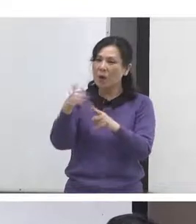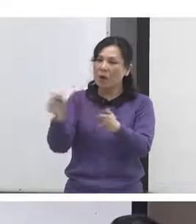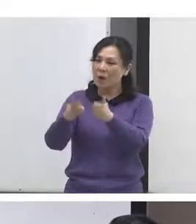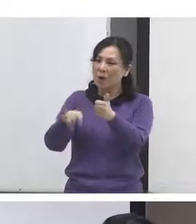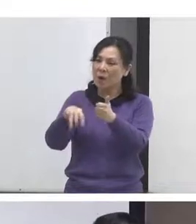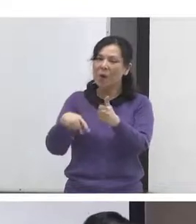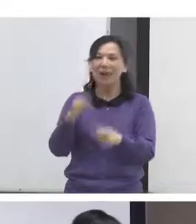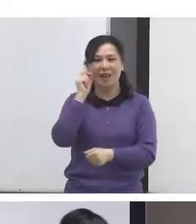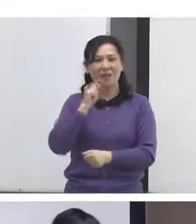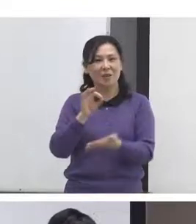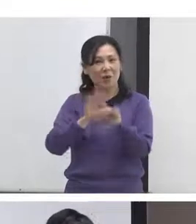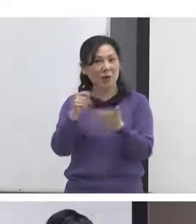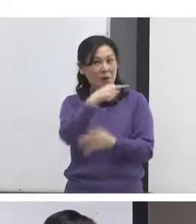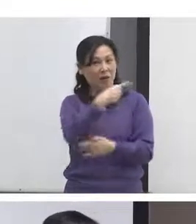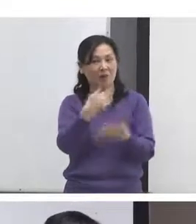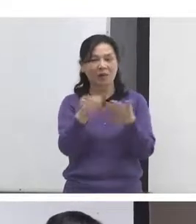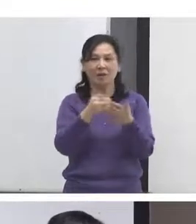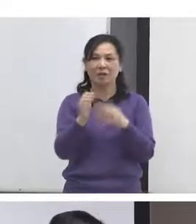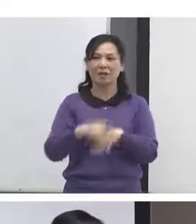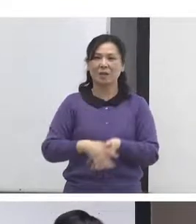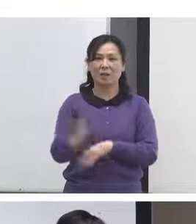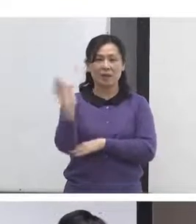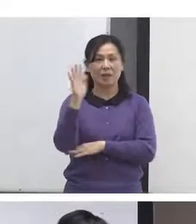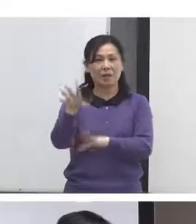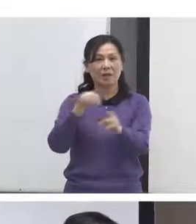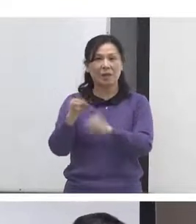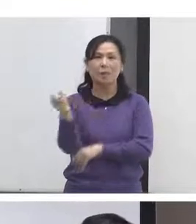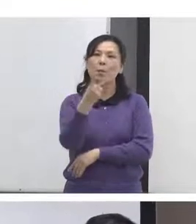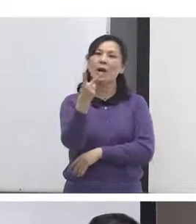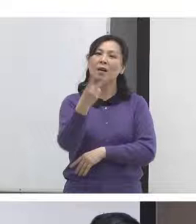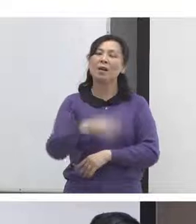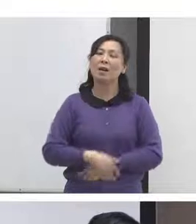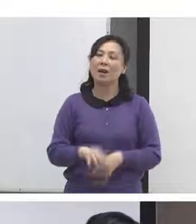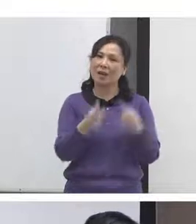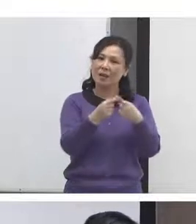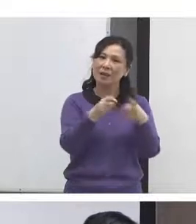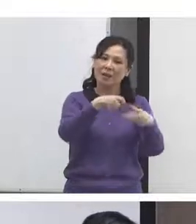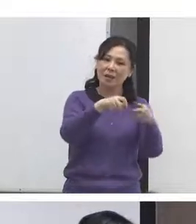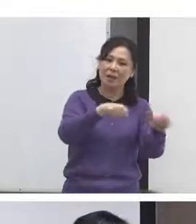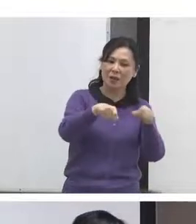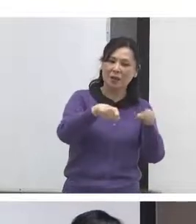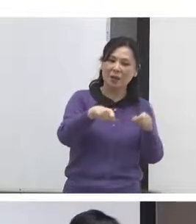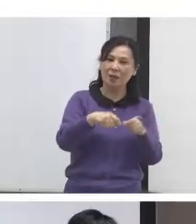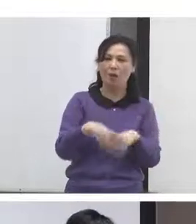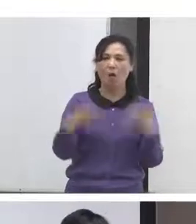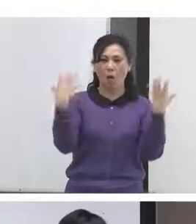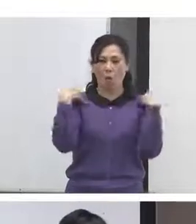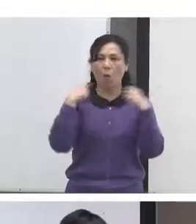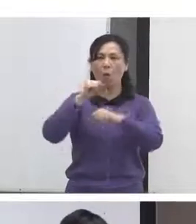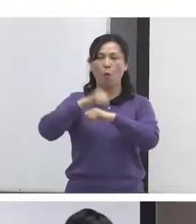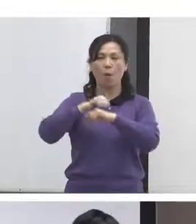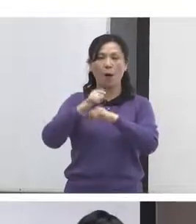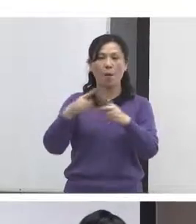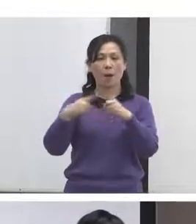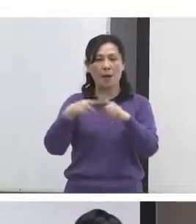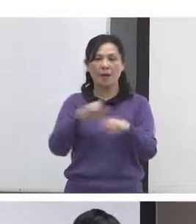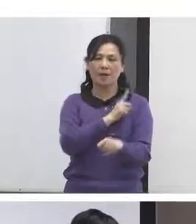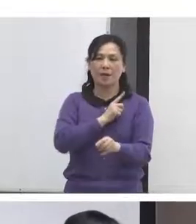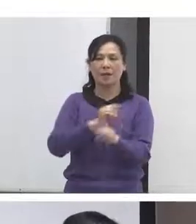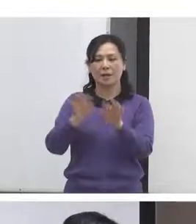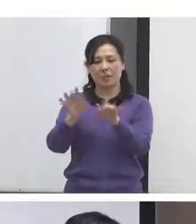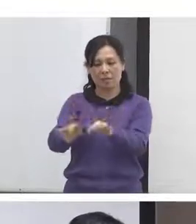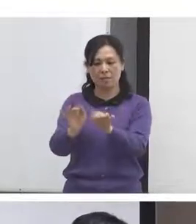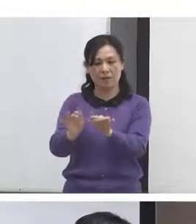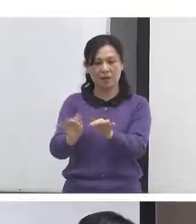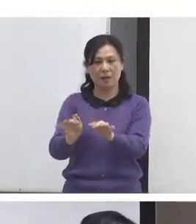用这张图，就是说政府的资料的产制其实有两大来源，一个是工程人员，承办人自己手动，就像刚刚讲 Excel 的来